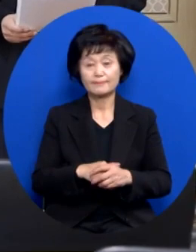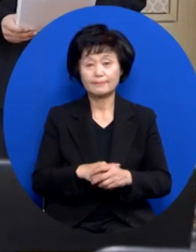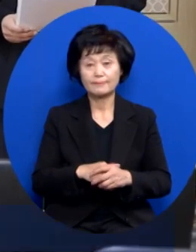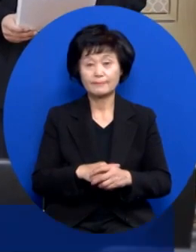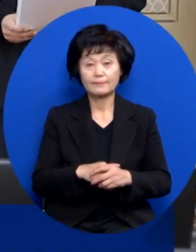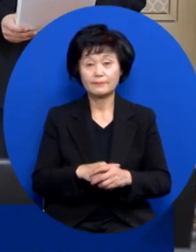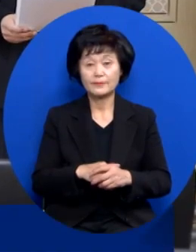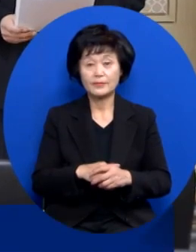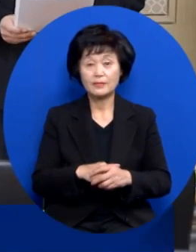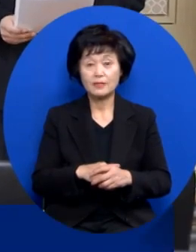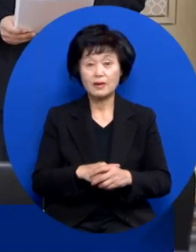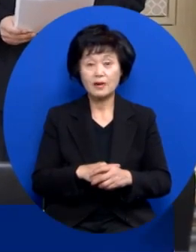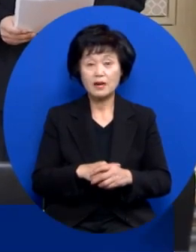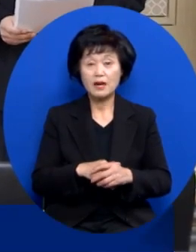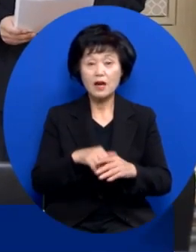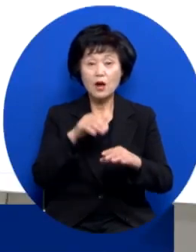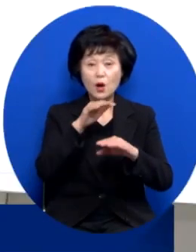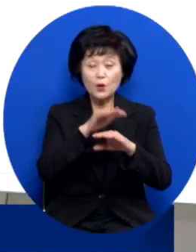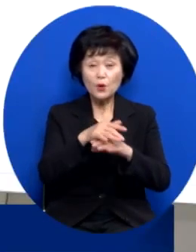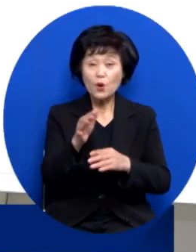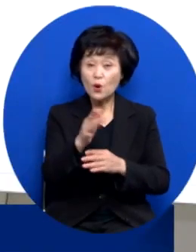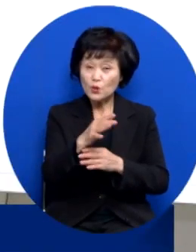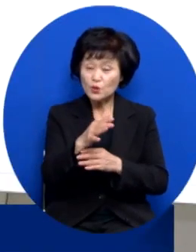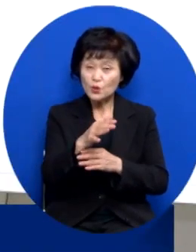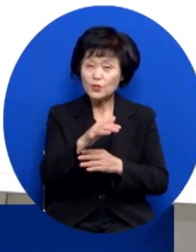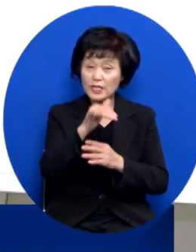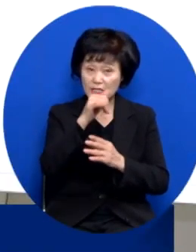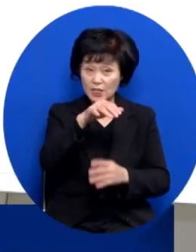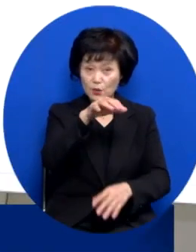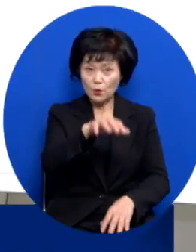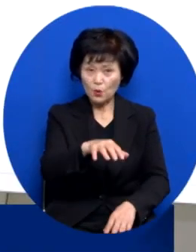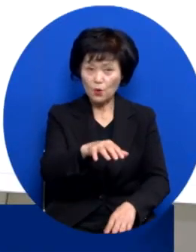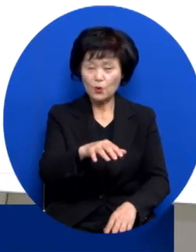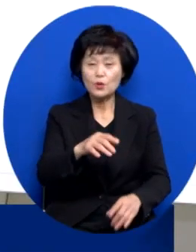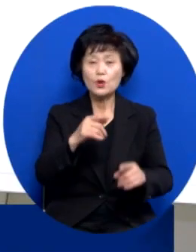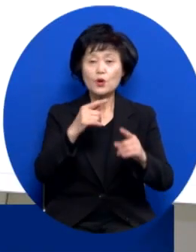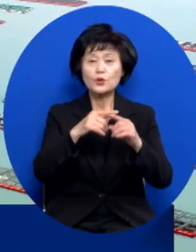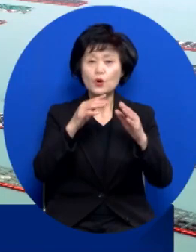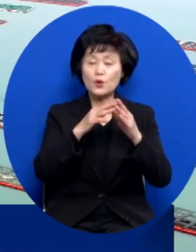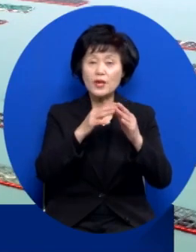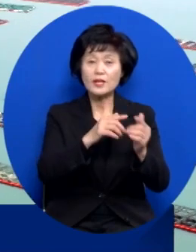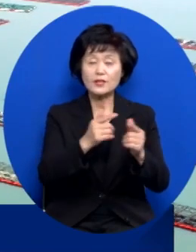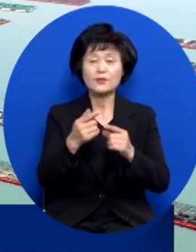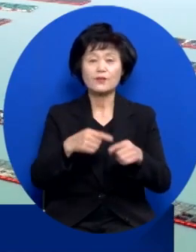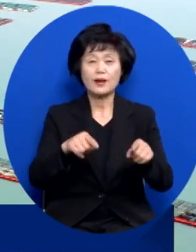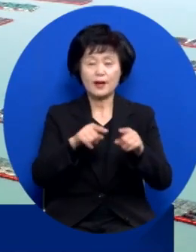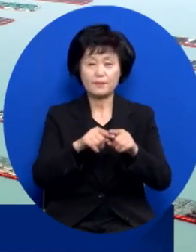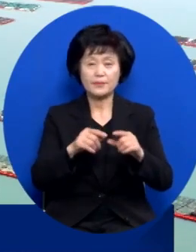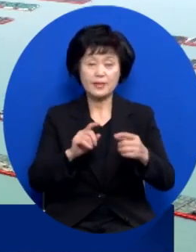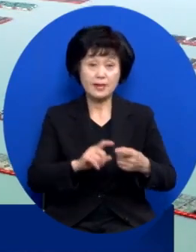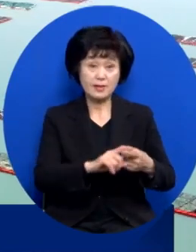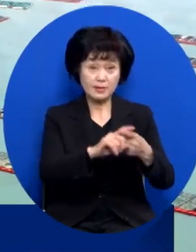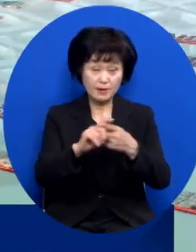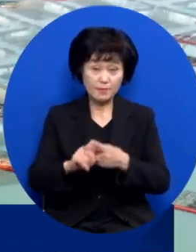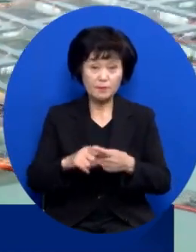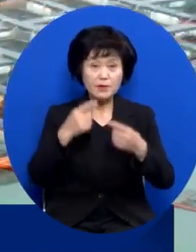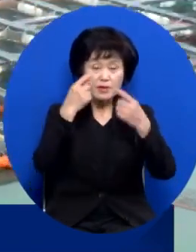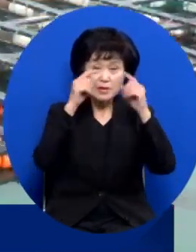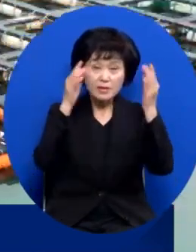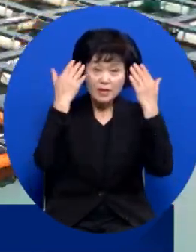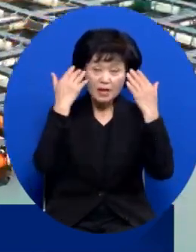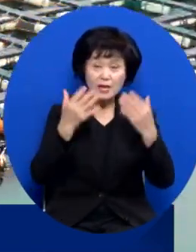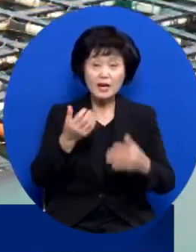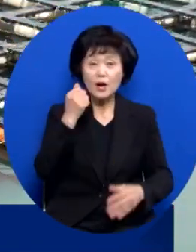이곳은 농어촌이 다 있는 곳이어서 그 교회들과 함께 연합하면서 그 대학이 갖고 있는 그